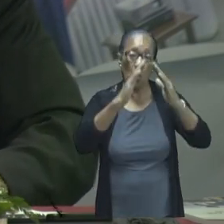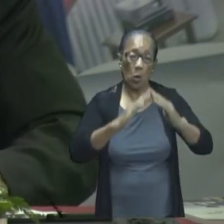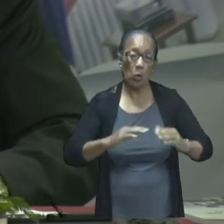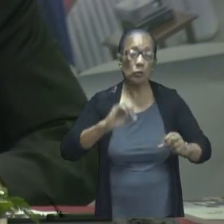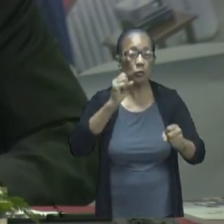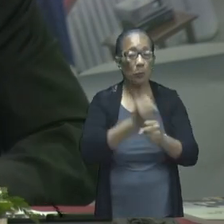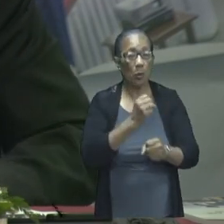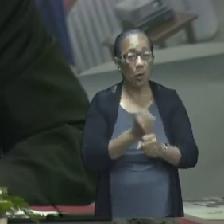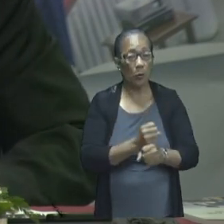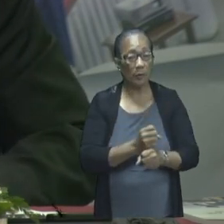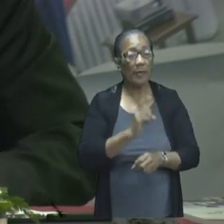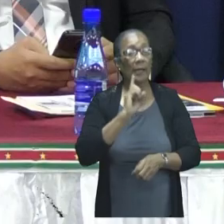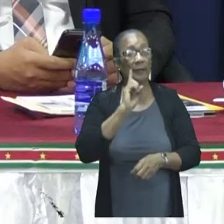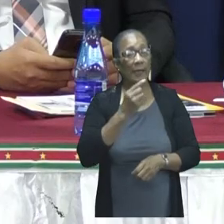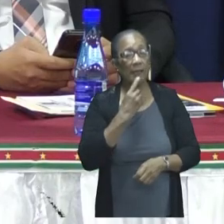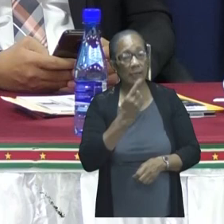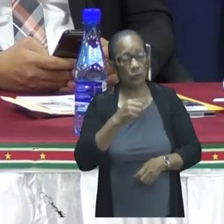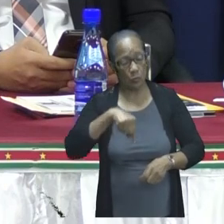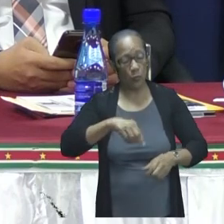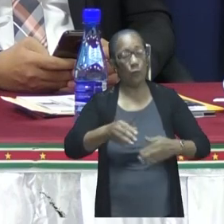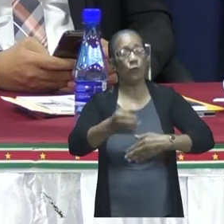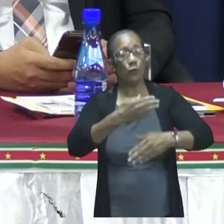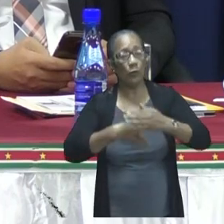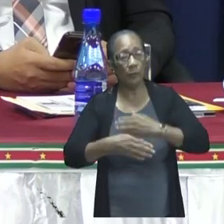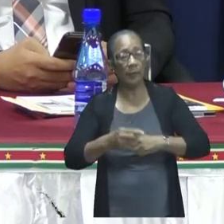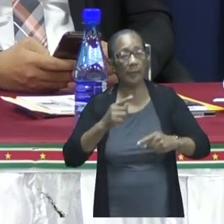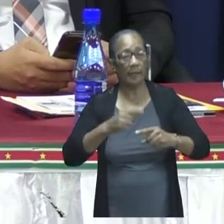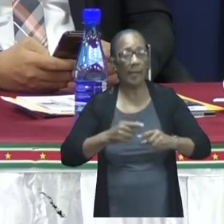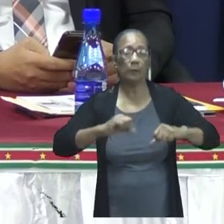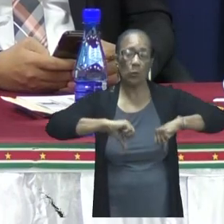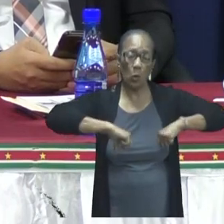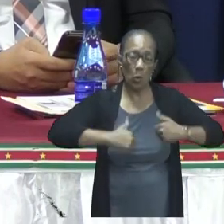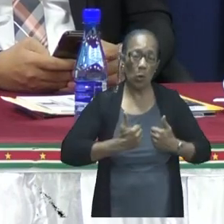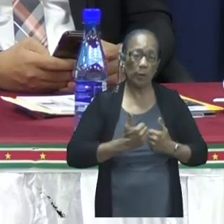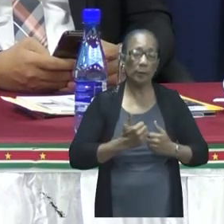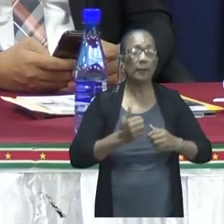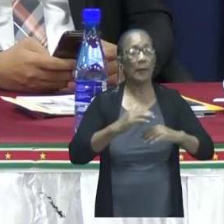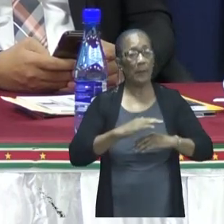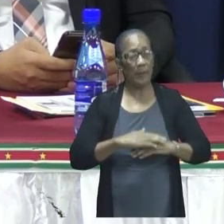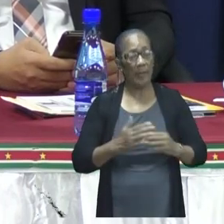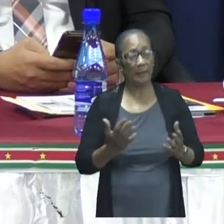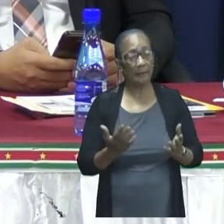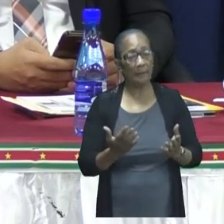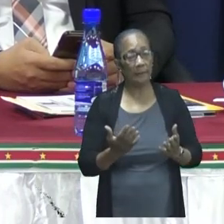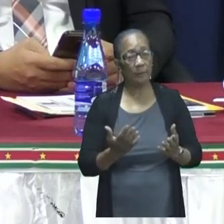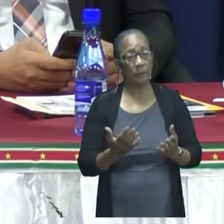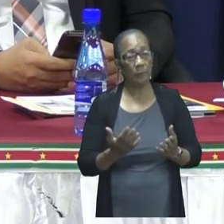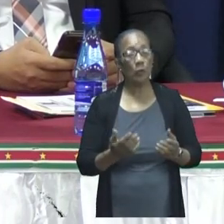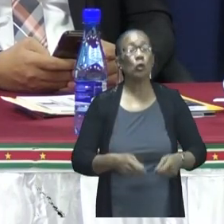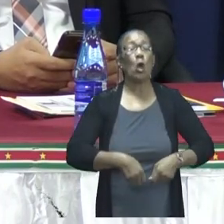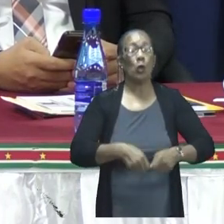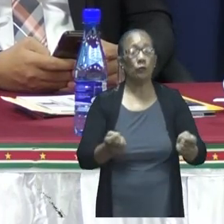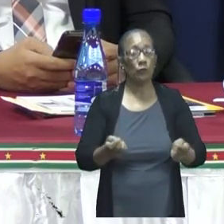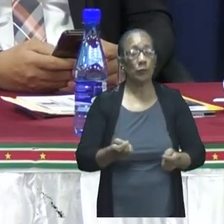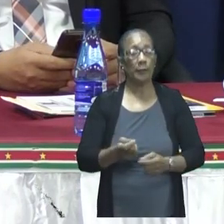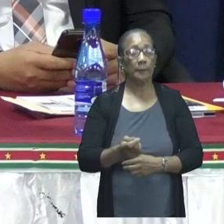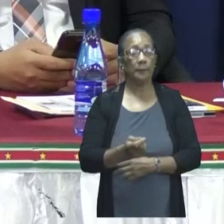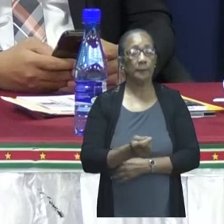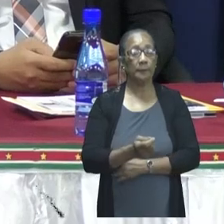o dat is het plaatje wordt allemaal op voorbereid is en was eindelijk begonnen met de uitvoering